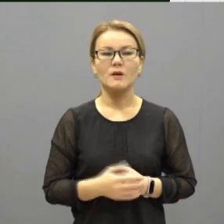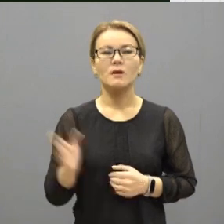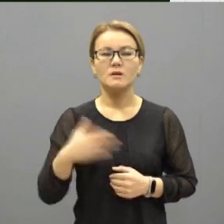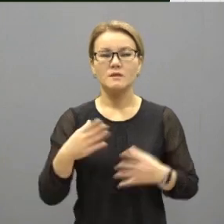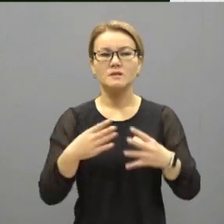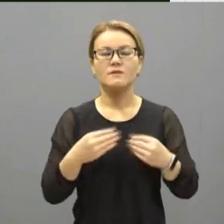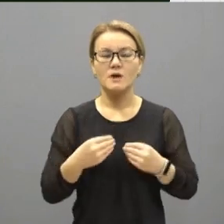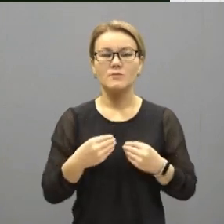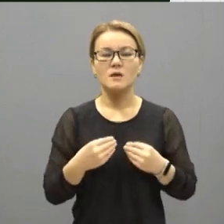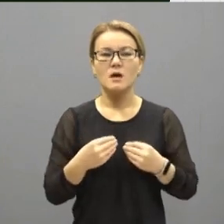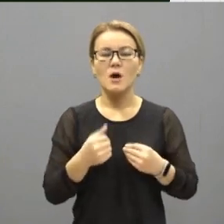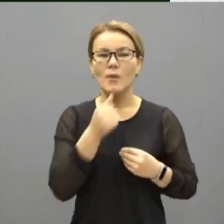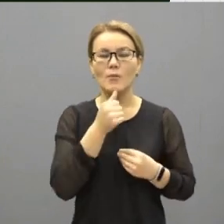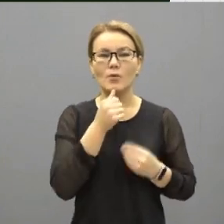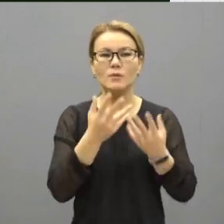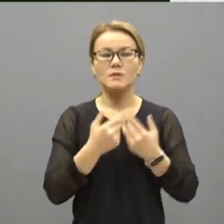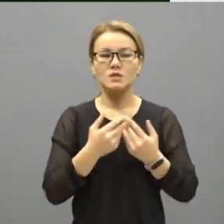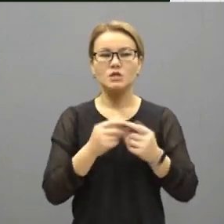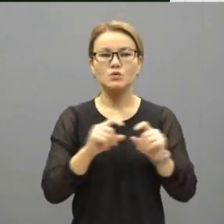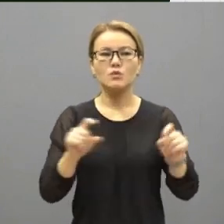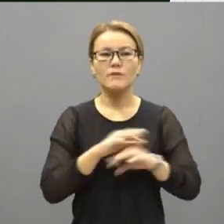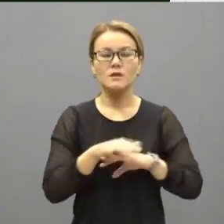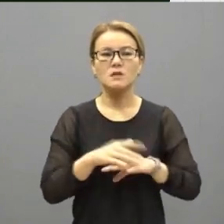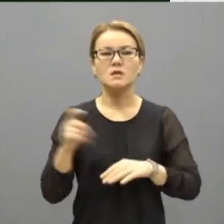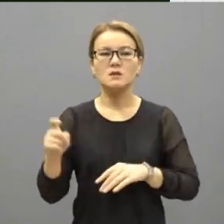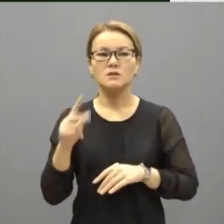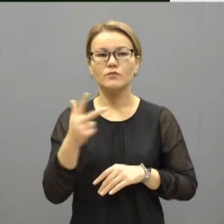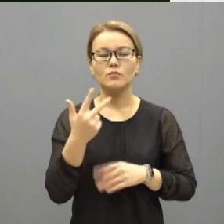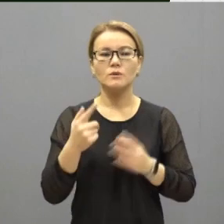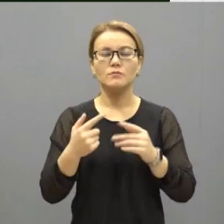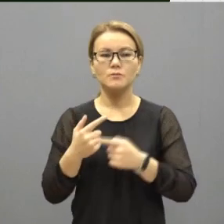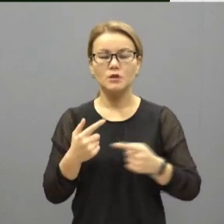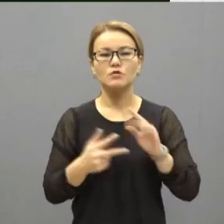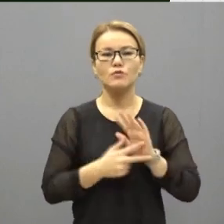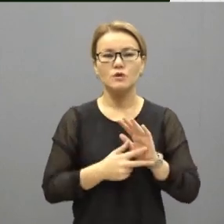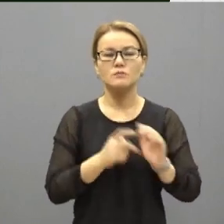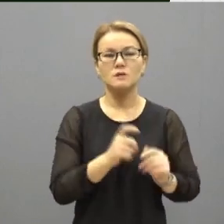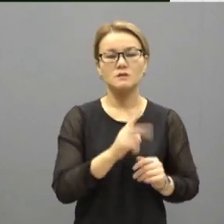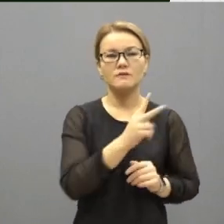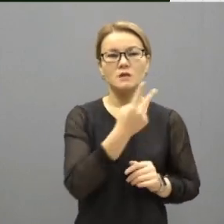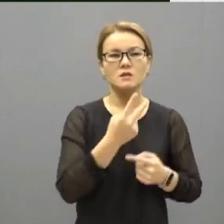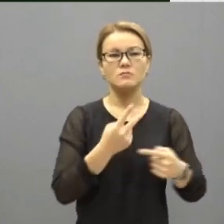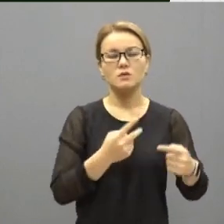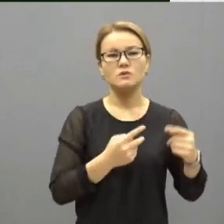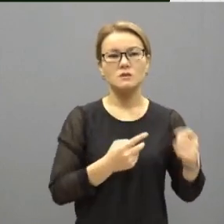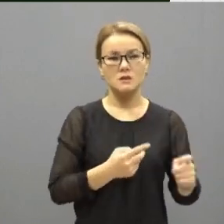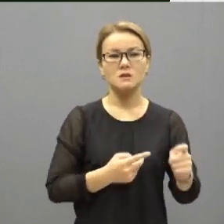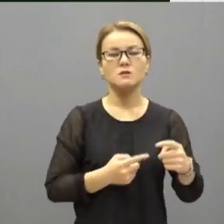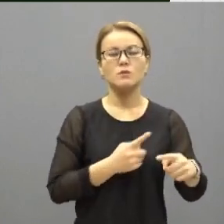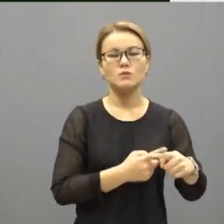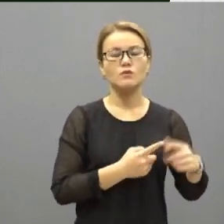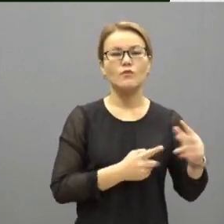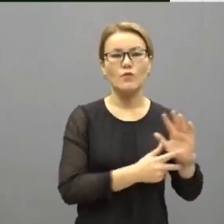Давайте с вами теперь попробуем решить уравнение x в кубе минус 8x в квадрате минус x плюс 8 равно